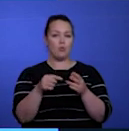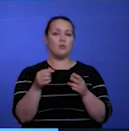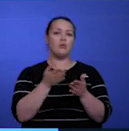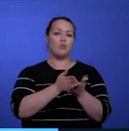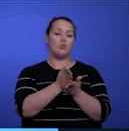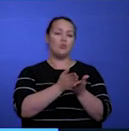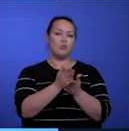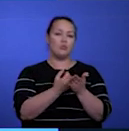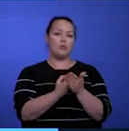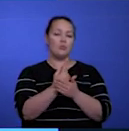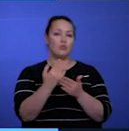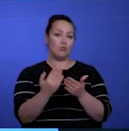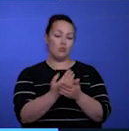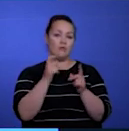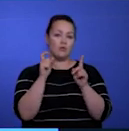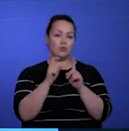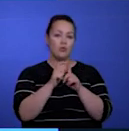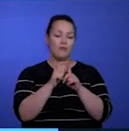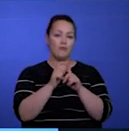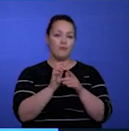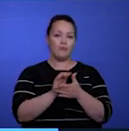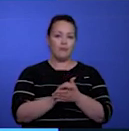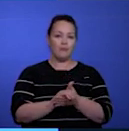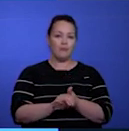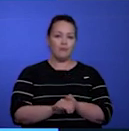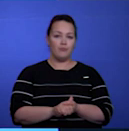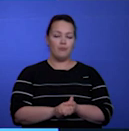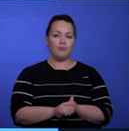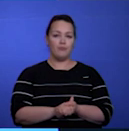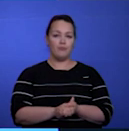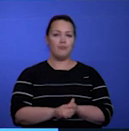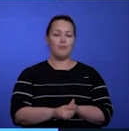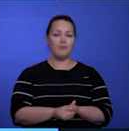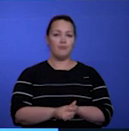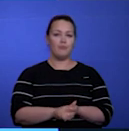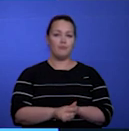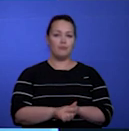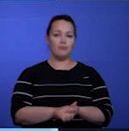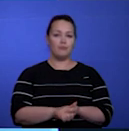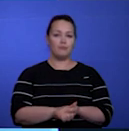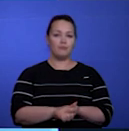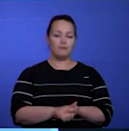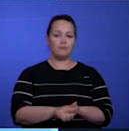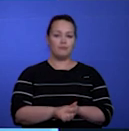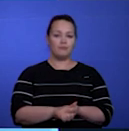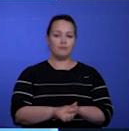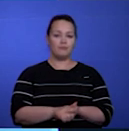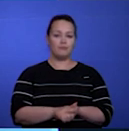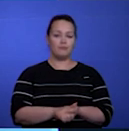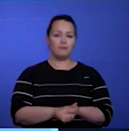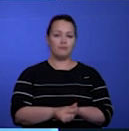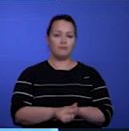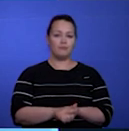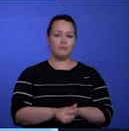образования новых слов я предлагаю вам сейчас подытожить все